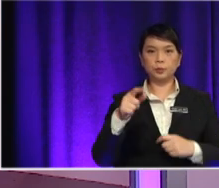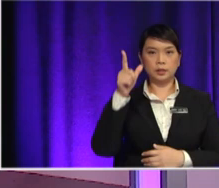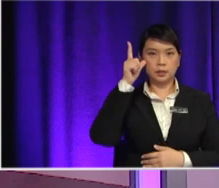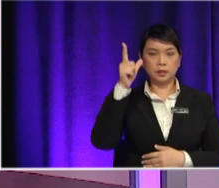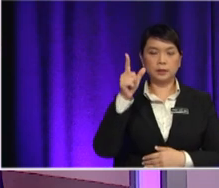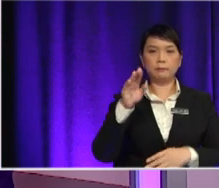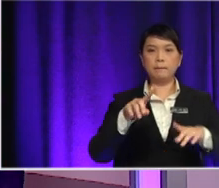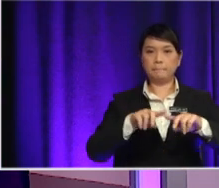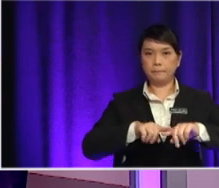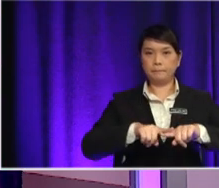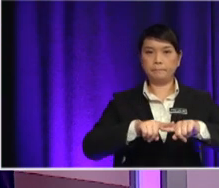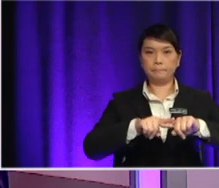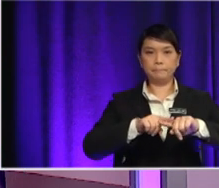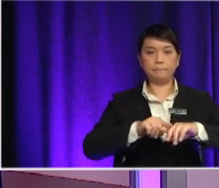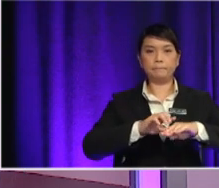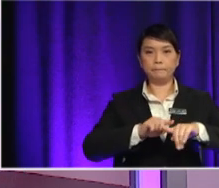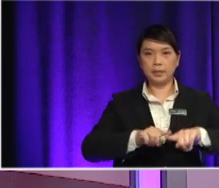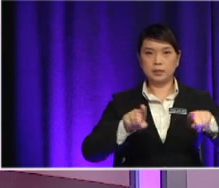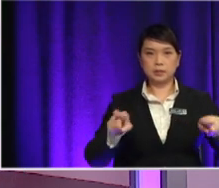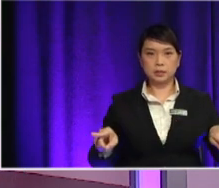ini. Perbezaannya. Daripada